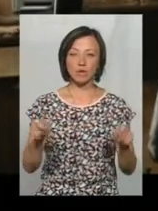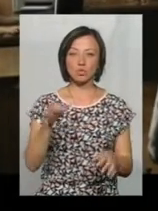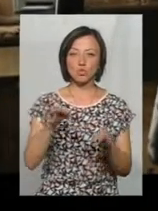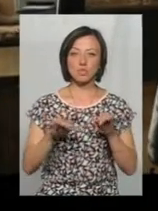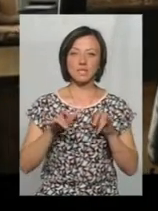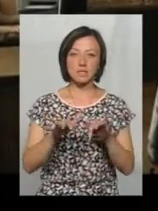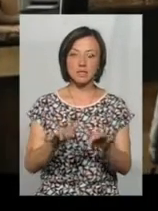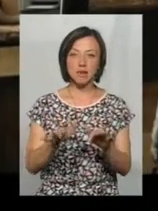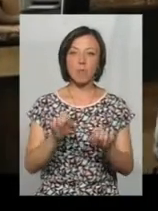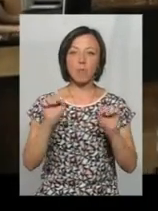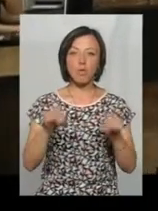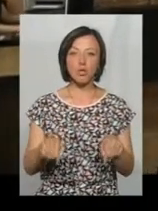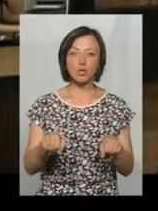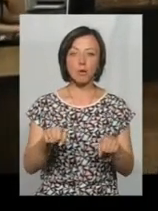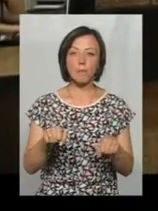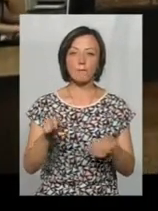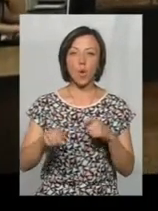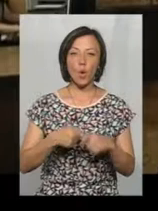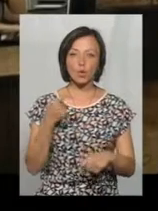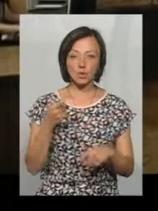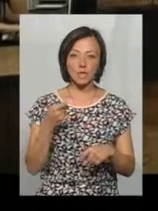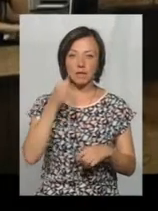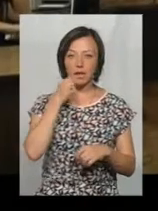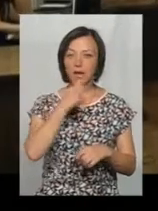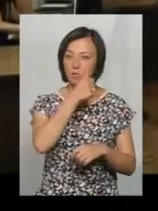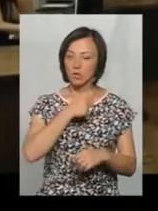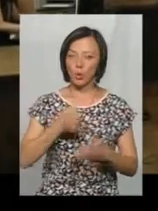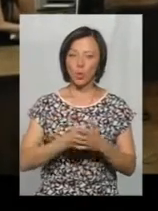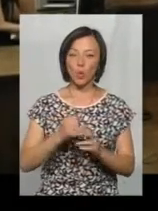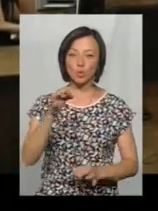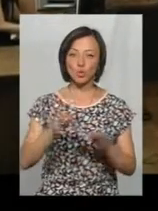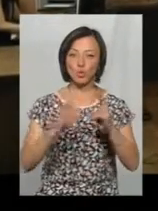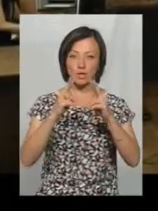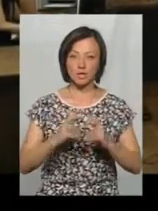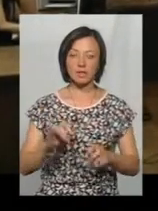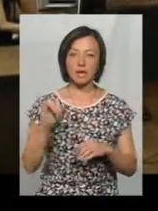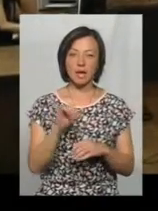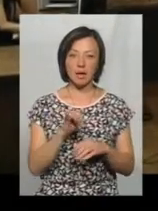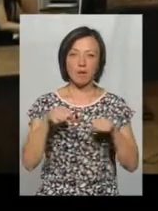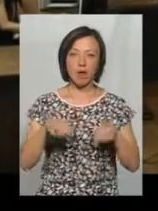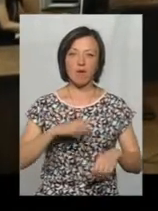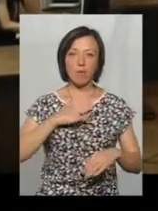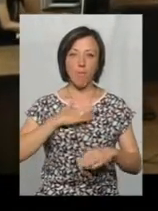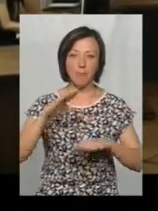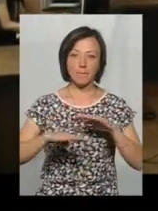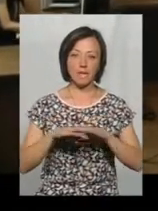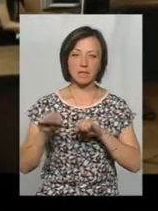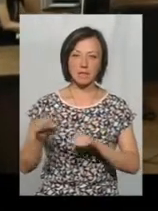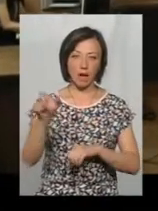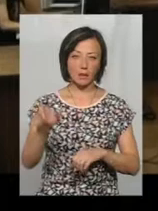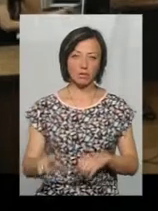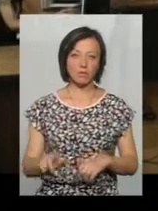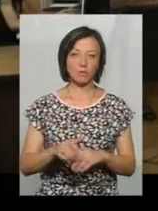засідання може порушити не тільки таємницю досудового розслідування, а й права могити захисту. Тому просимо